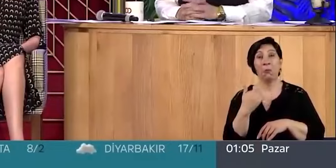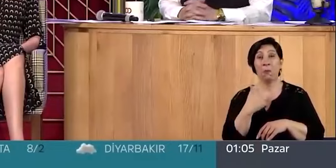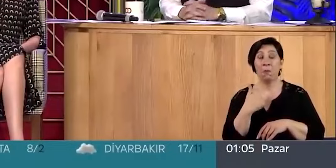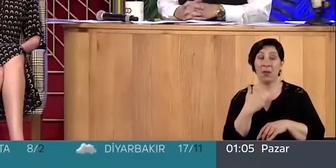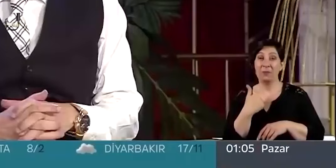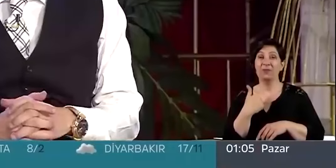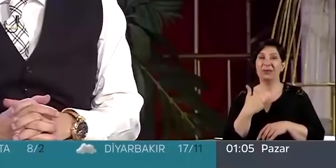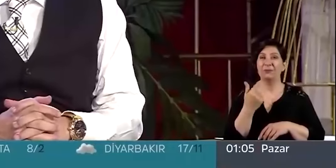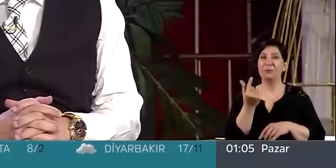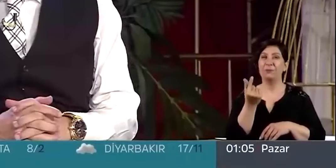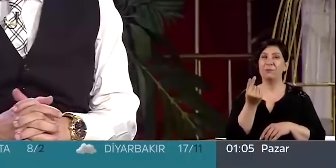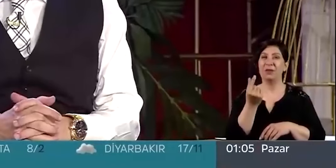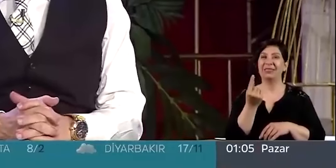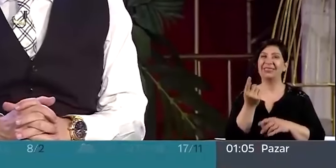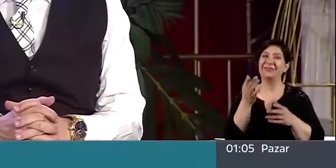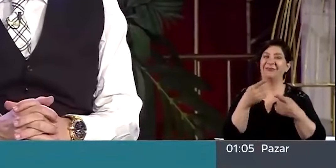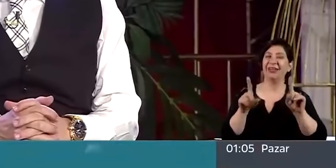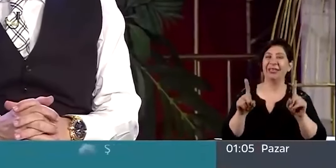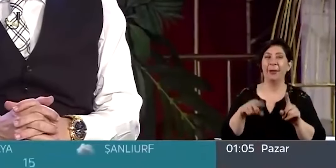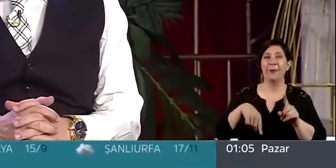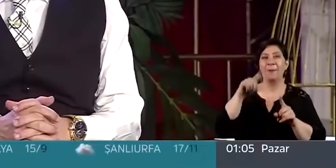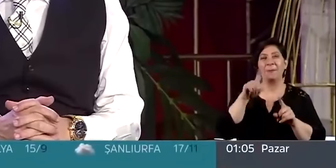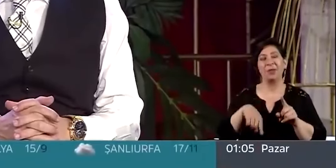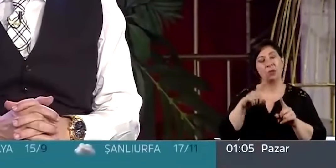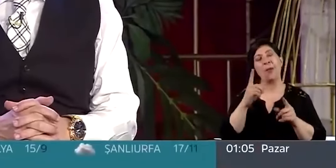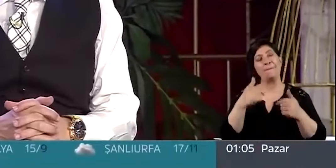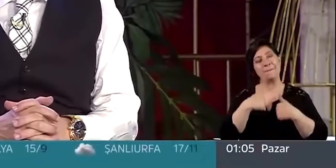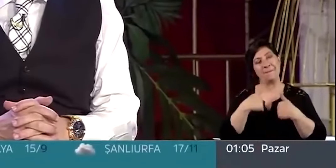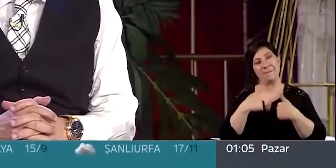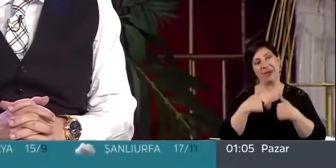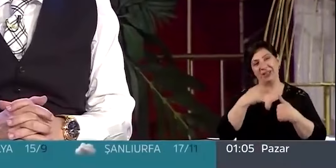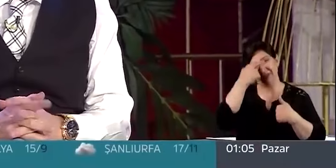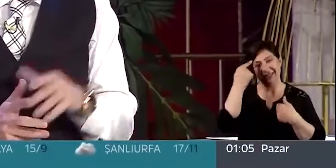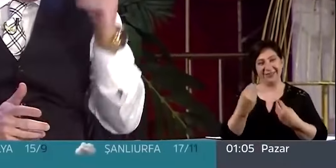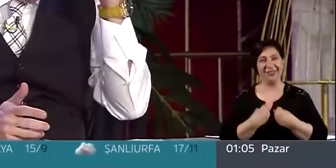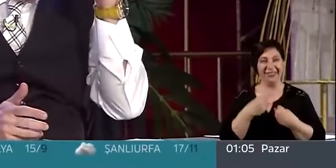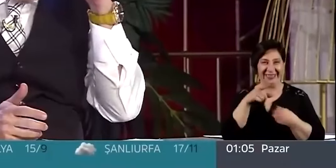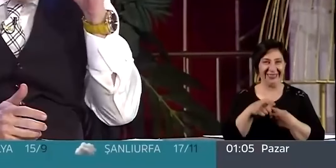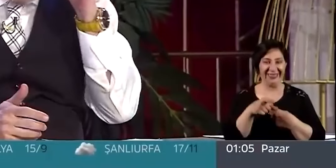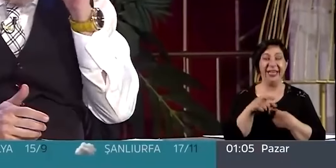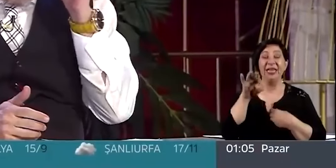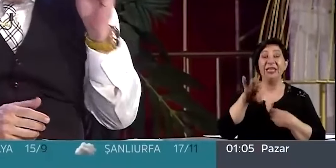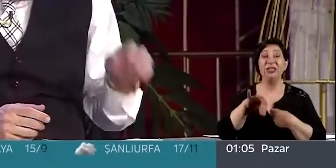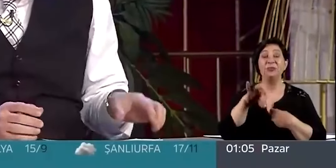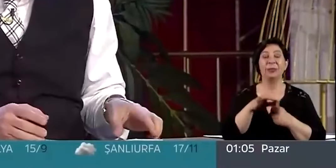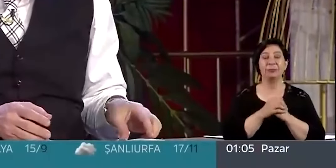Benimkisi evet. Benimkisi biraz ilgilenmiş ama sonra bir günde belki ben bu şansa kavuşurum ama.